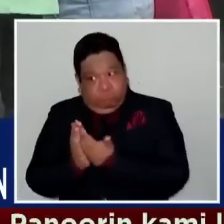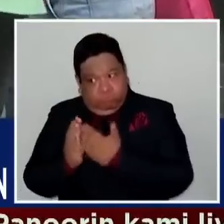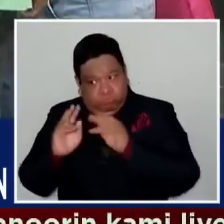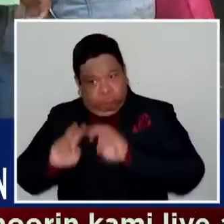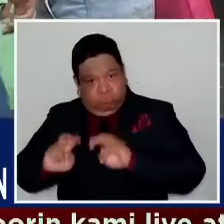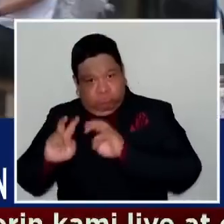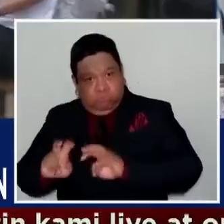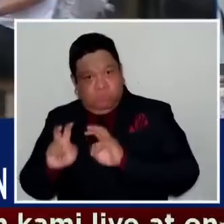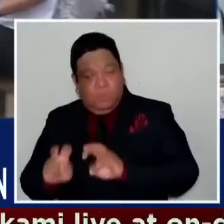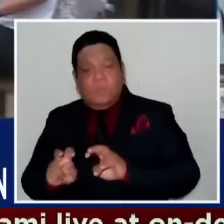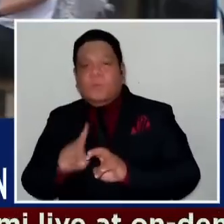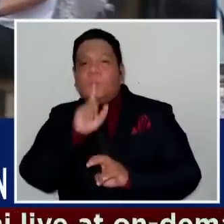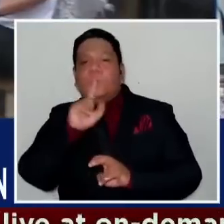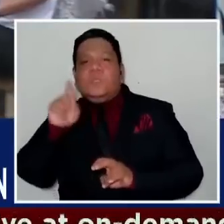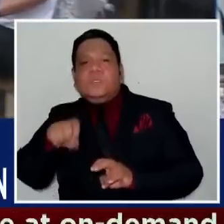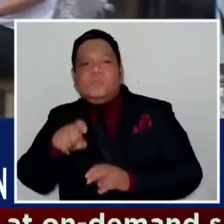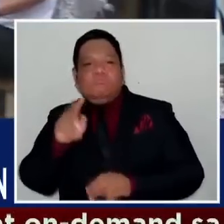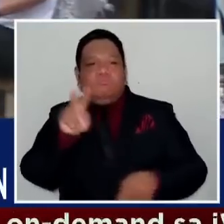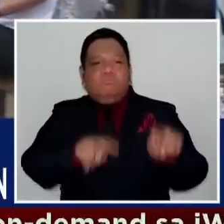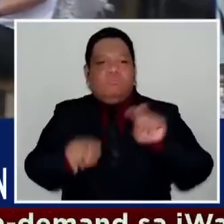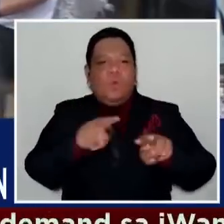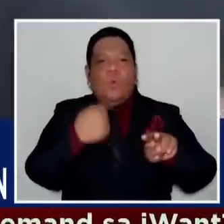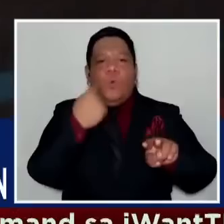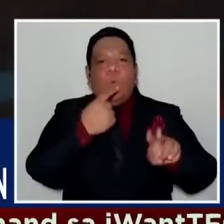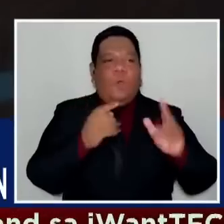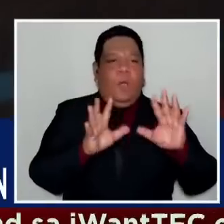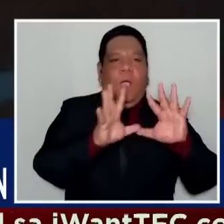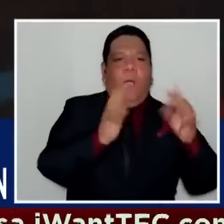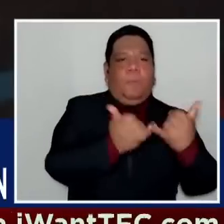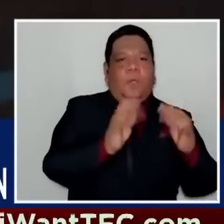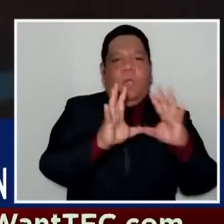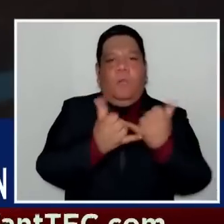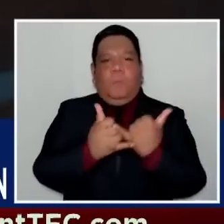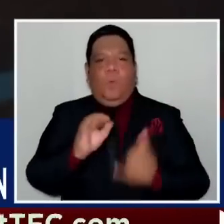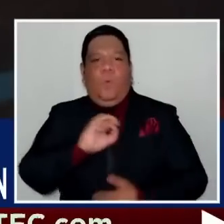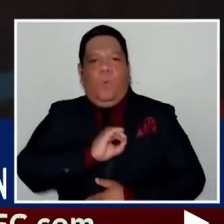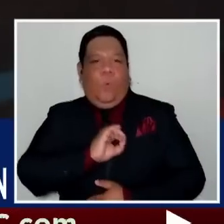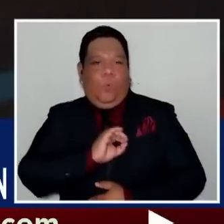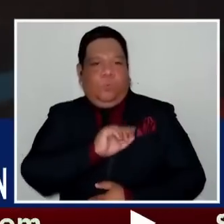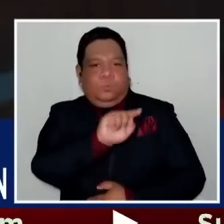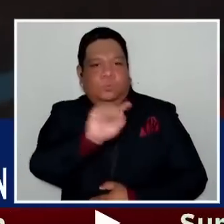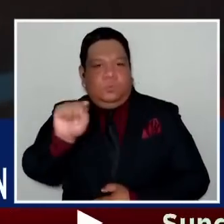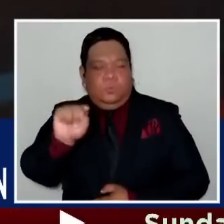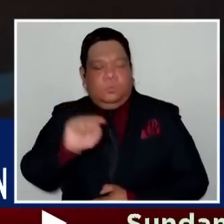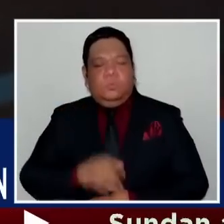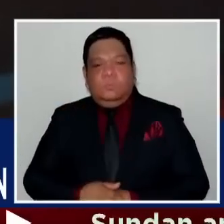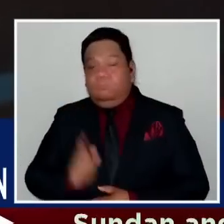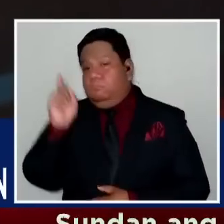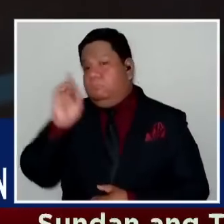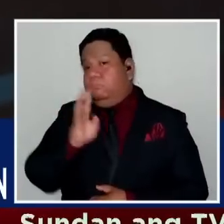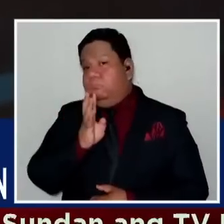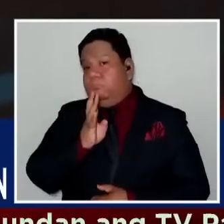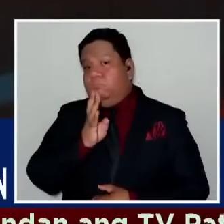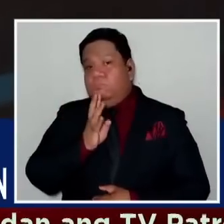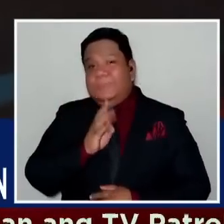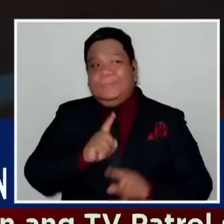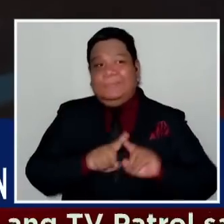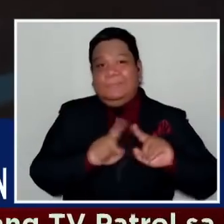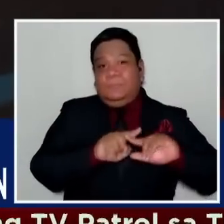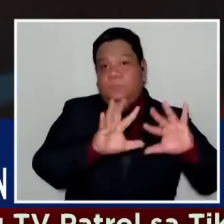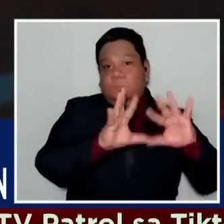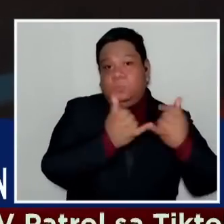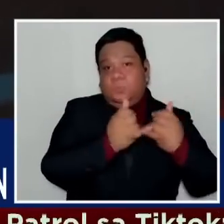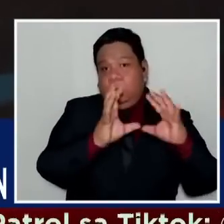din anyang tingnan ang mga employer. Yung sinasabi ng mga investors, mga employers are also